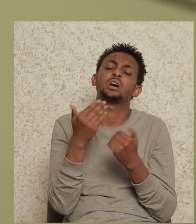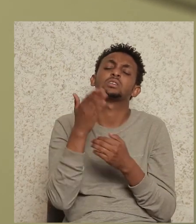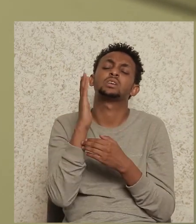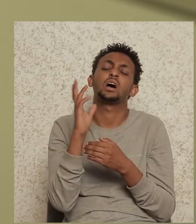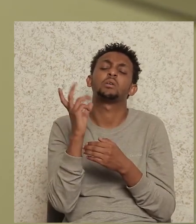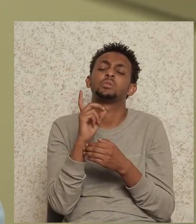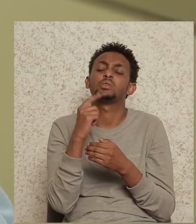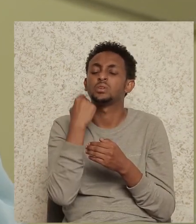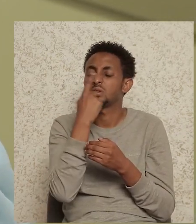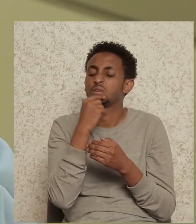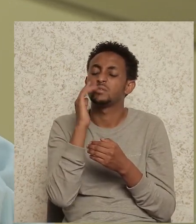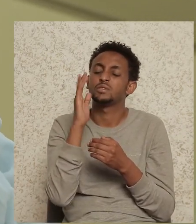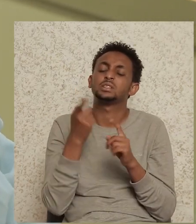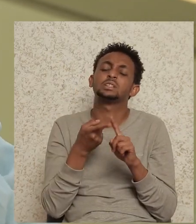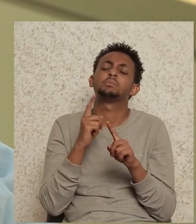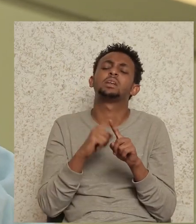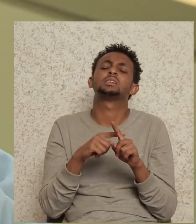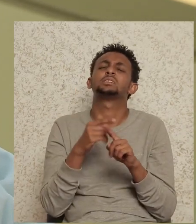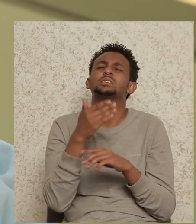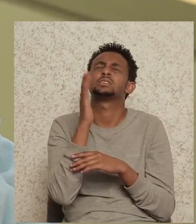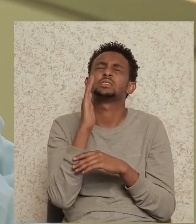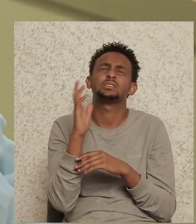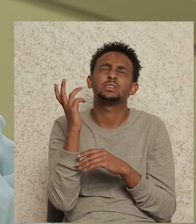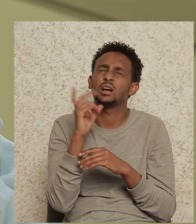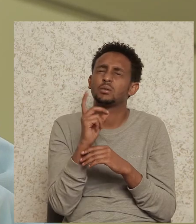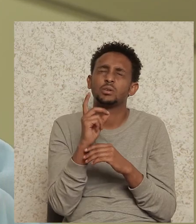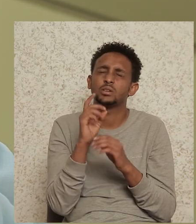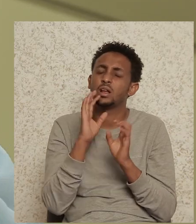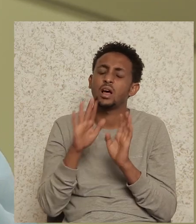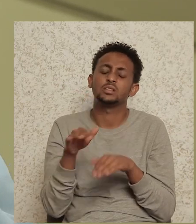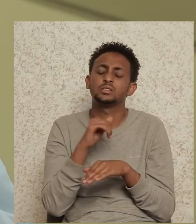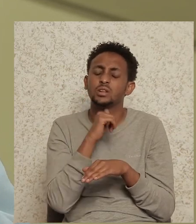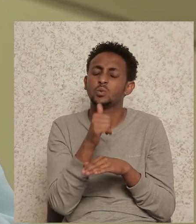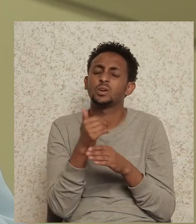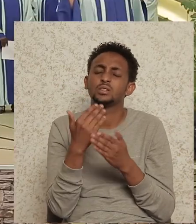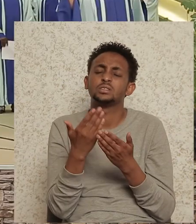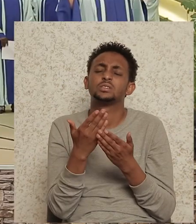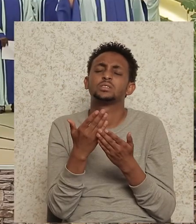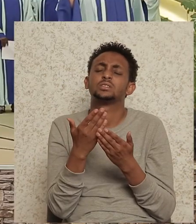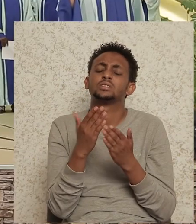ቶሎ ድረስ እግዚአብሔር ሆይ ፊትህን መልስልን እግዚአብሔር ሆይ